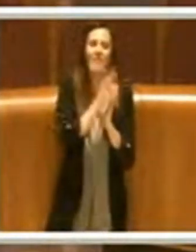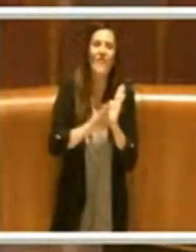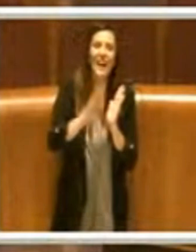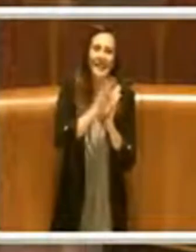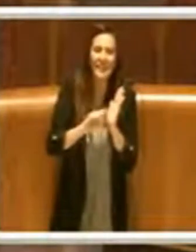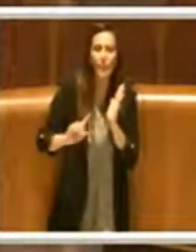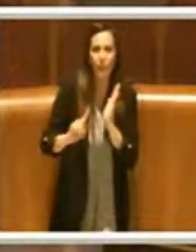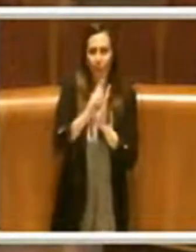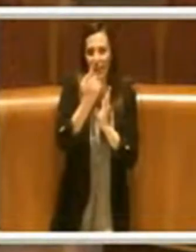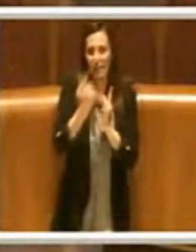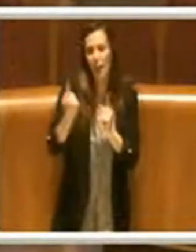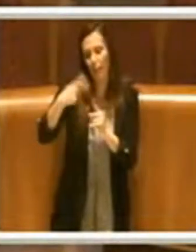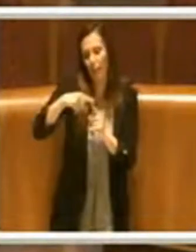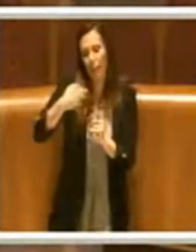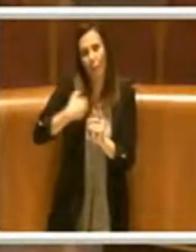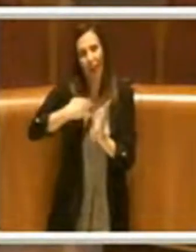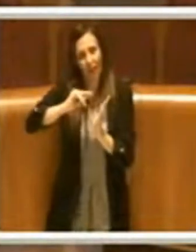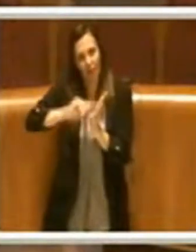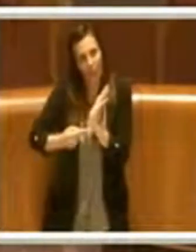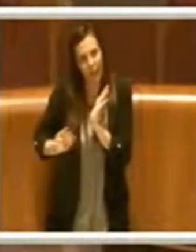prima firma mio.